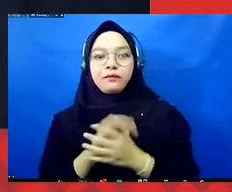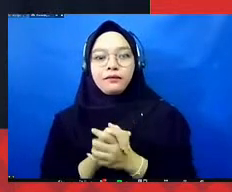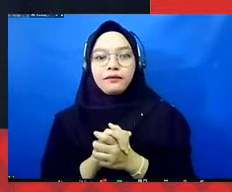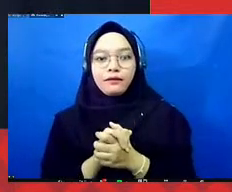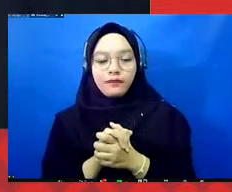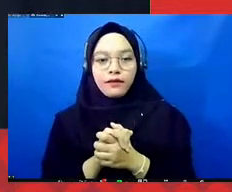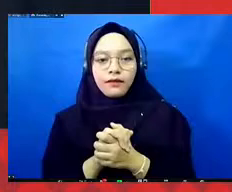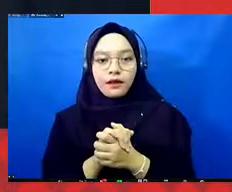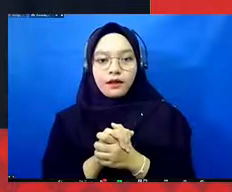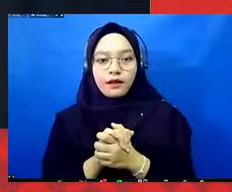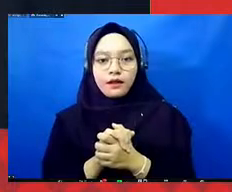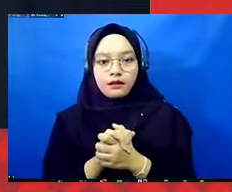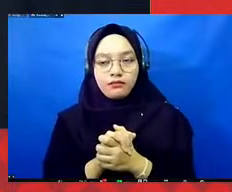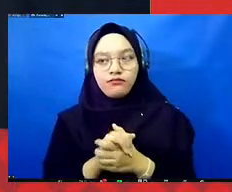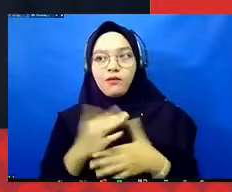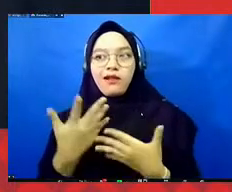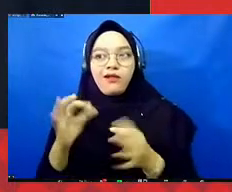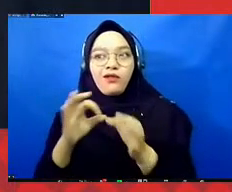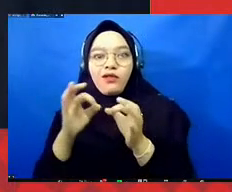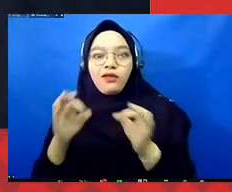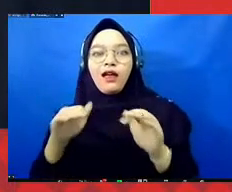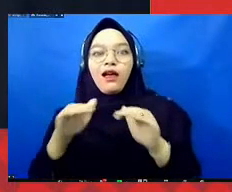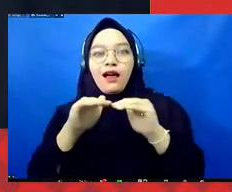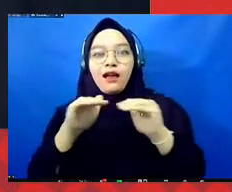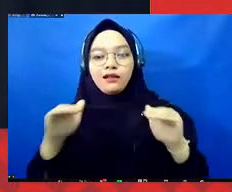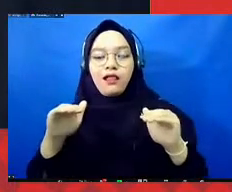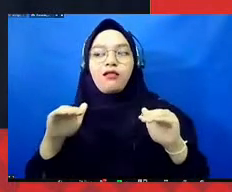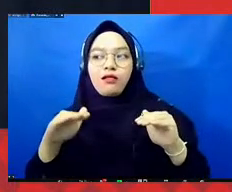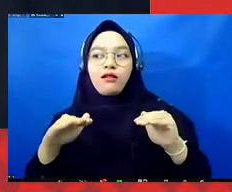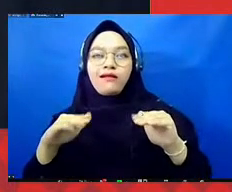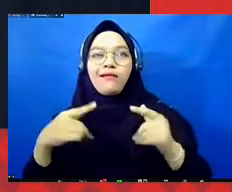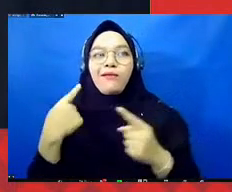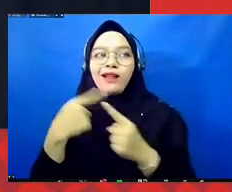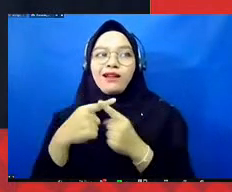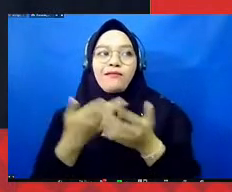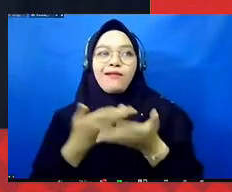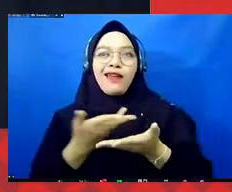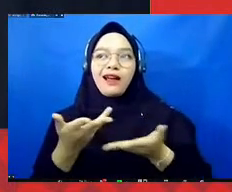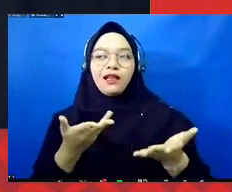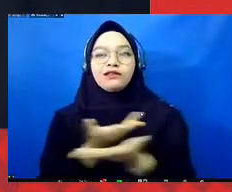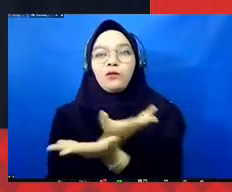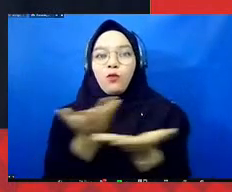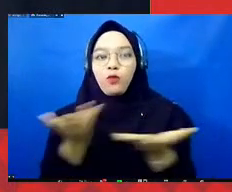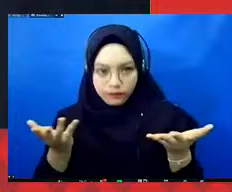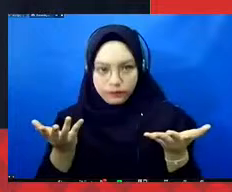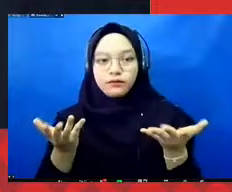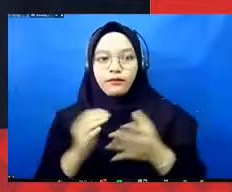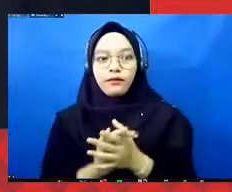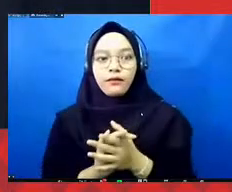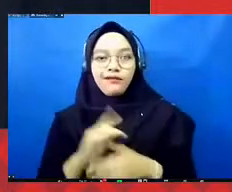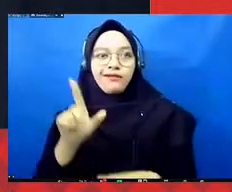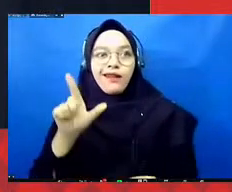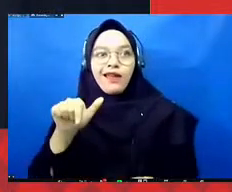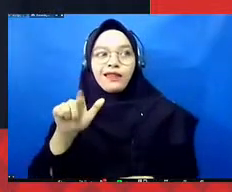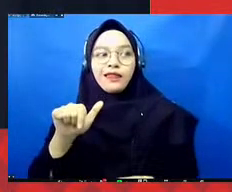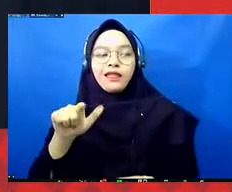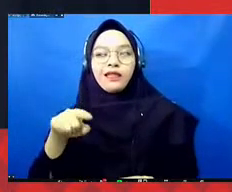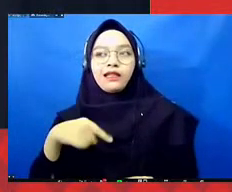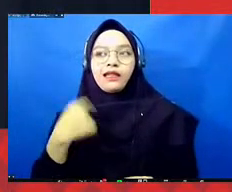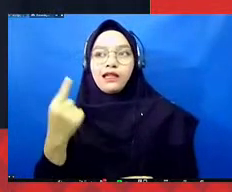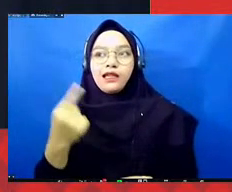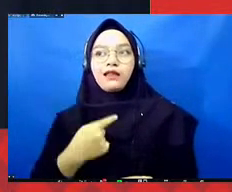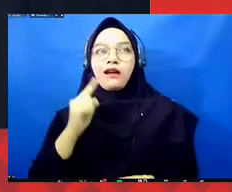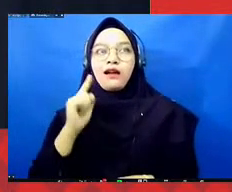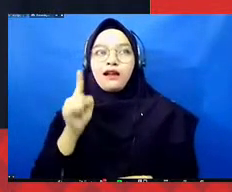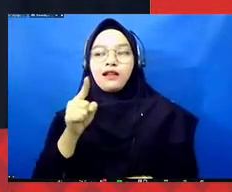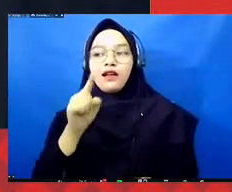yang berkeadilan dan juga melayani untuk semua. Jadi nanti kita akan ada dua sesi.